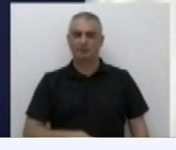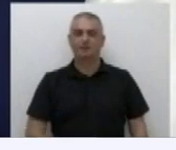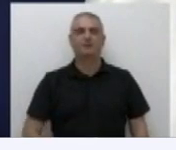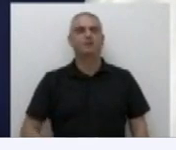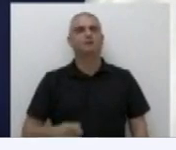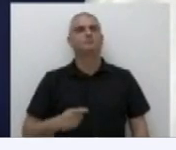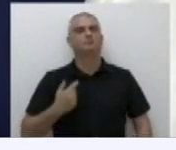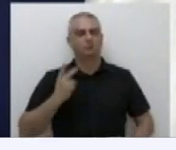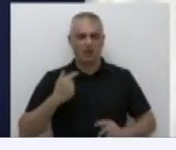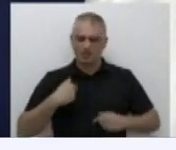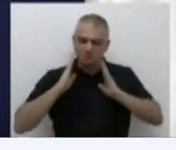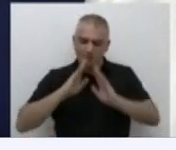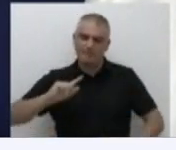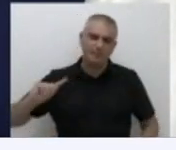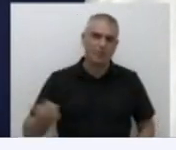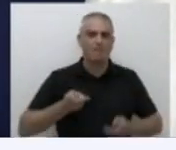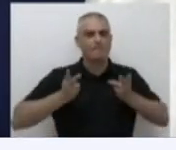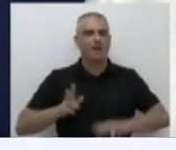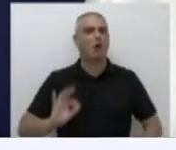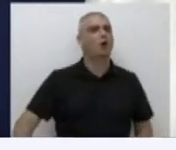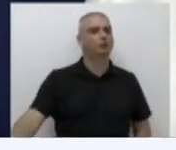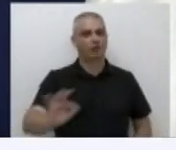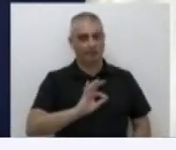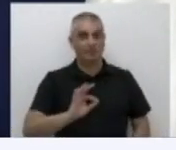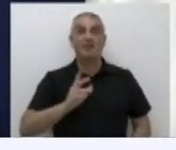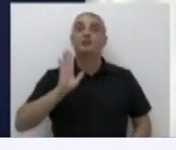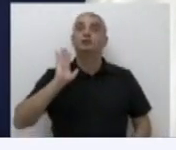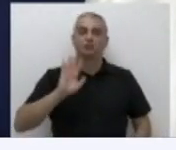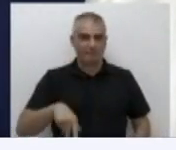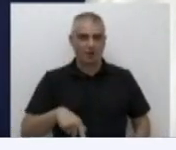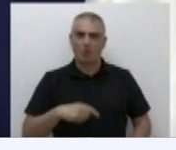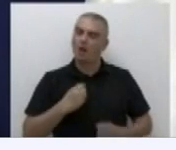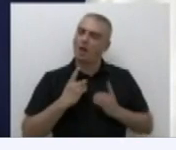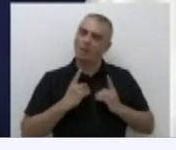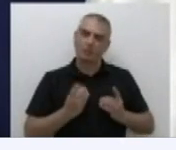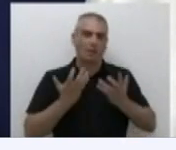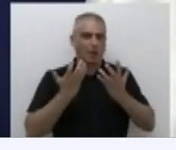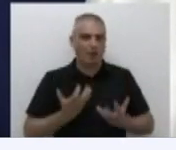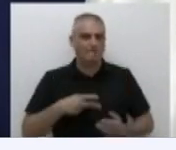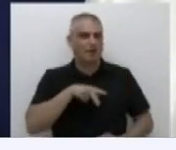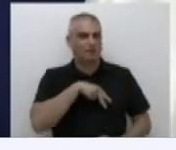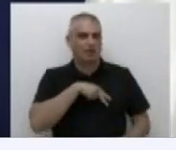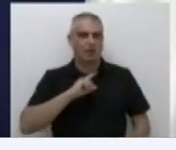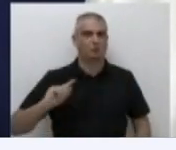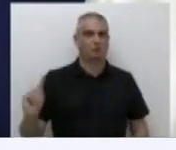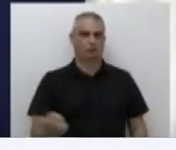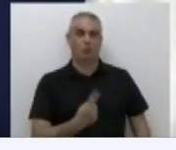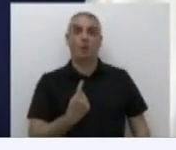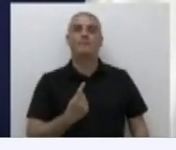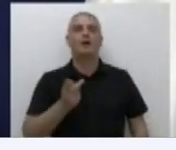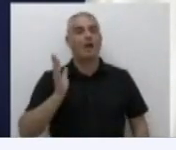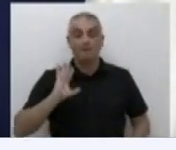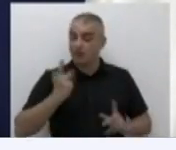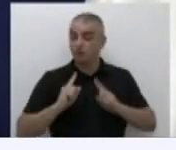القتالي. لدي ثقة كاملة بهم وبقدراتهم وبأنه رغم الحمل الثقيل على